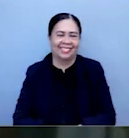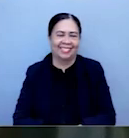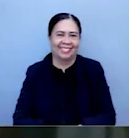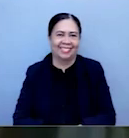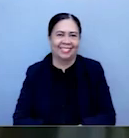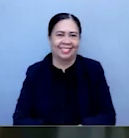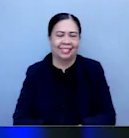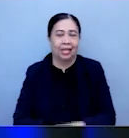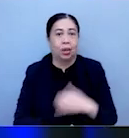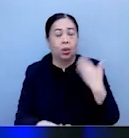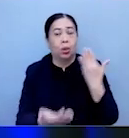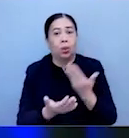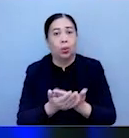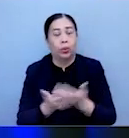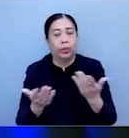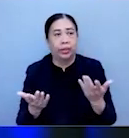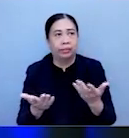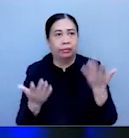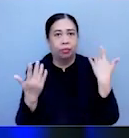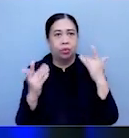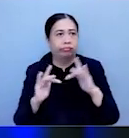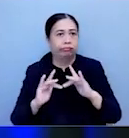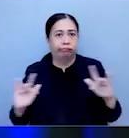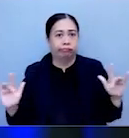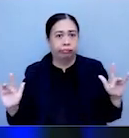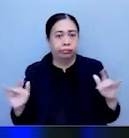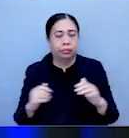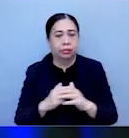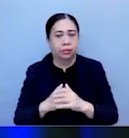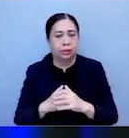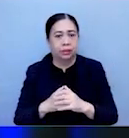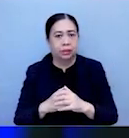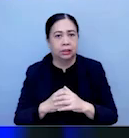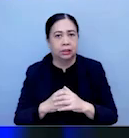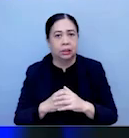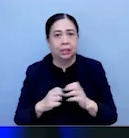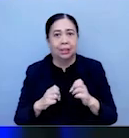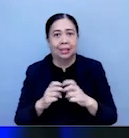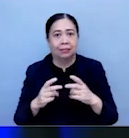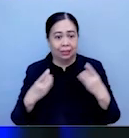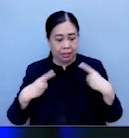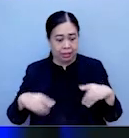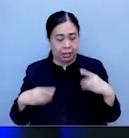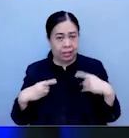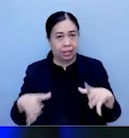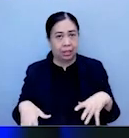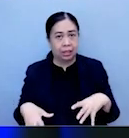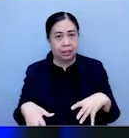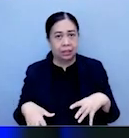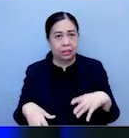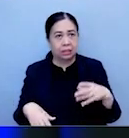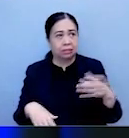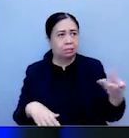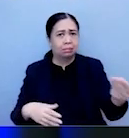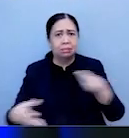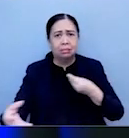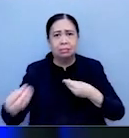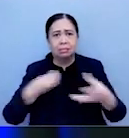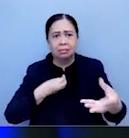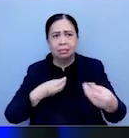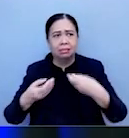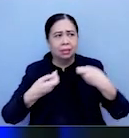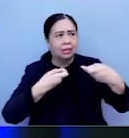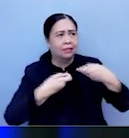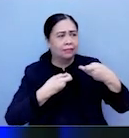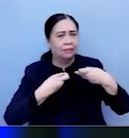We landed here with nothing. Even ultimo yung damit namin, silang nagbigay. Silang nagpapakain